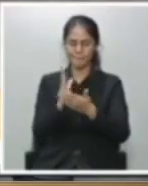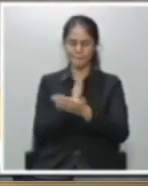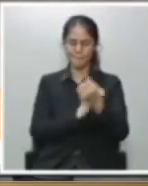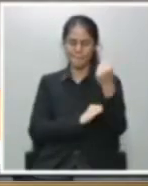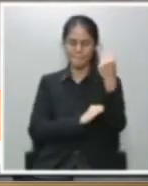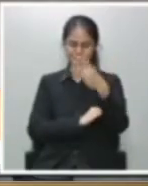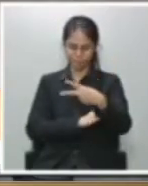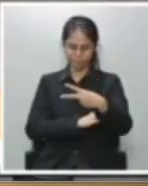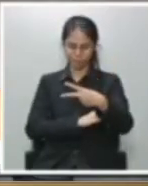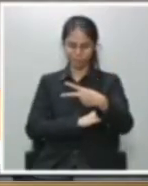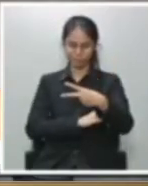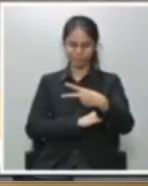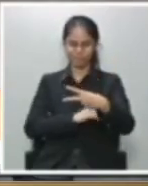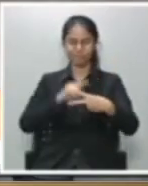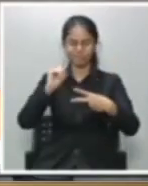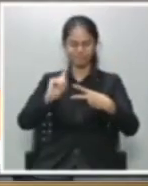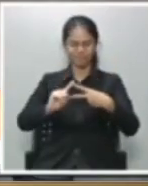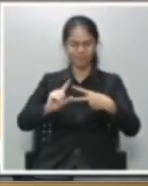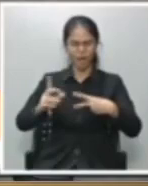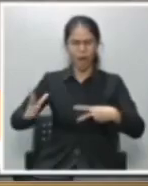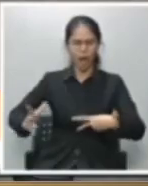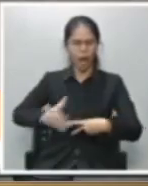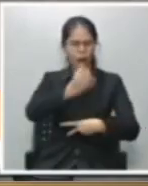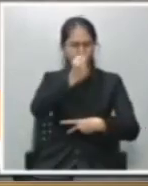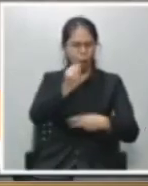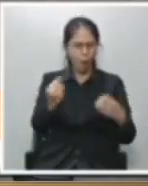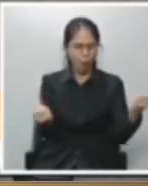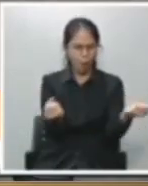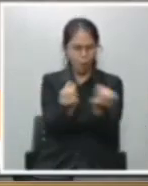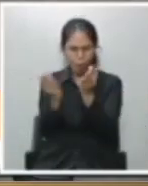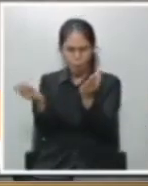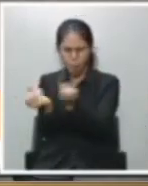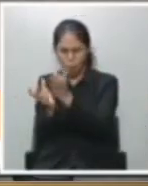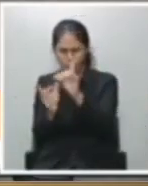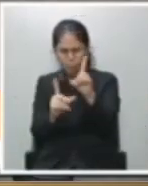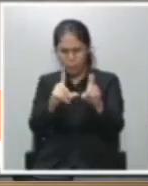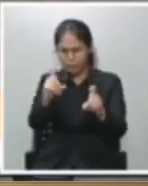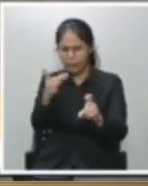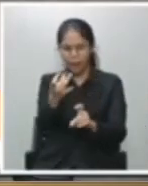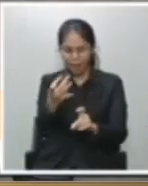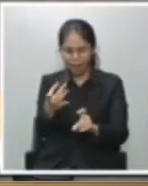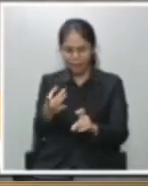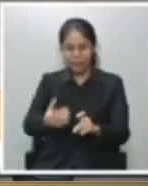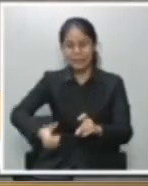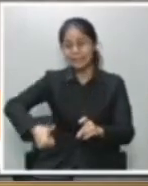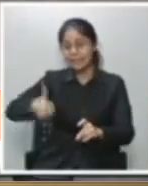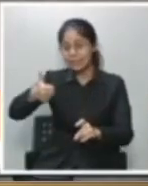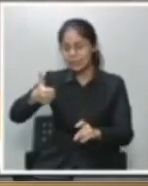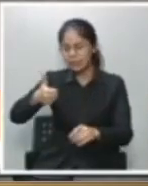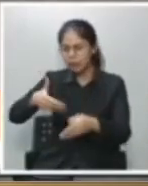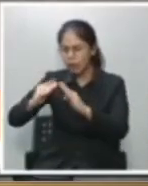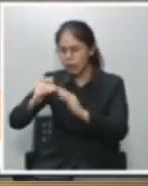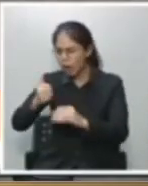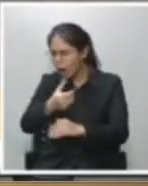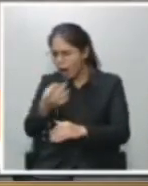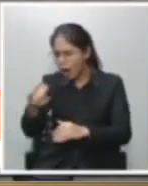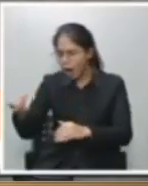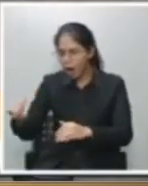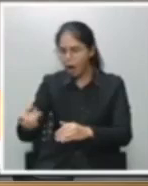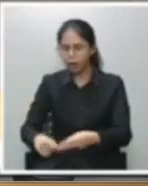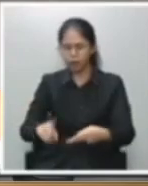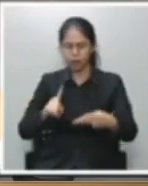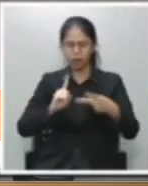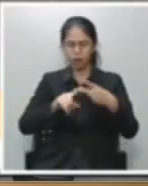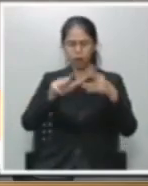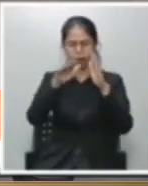เรื่องการยึดอำนาจมันทำลายอะไรและมันสร้างอะไรส่วนที่สองเนี่ยกระบวนการยุติธรรมที่จะมาแก้ปัญห